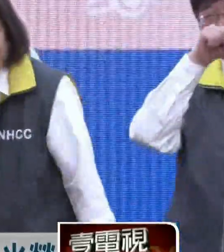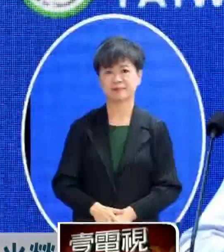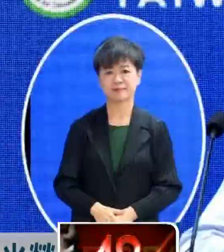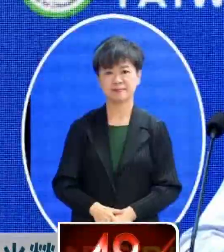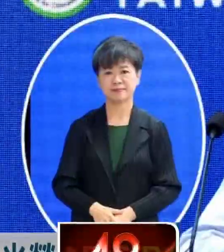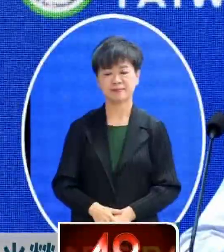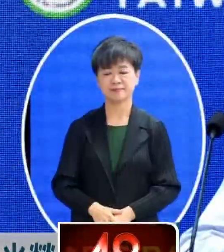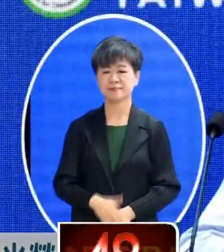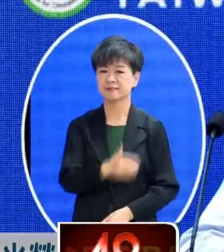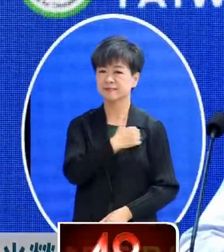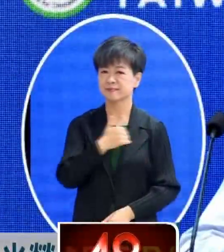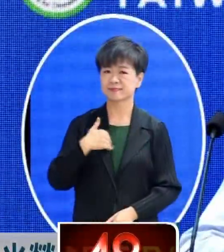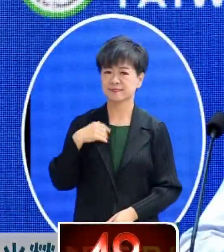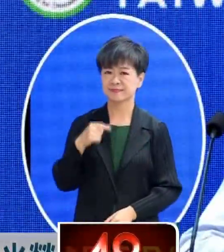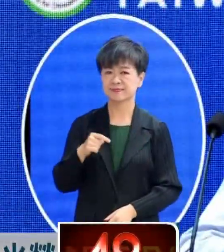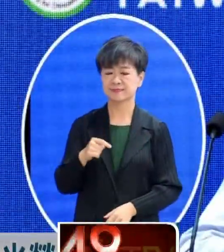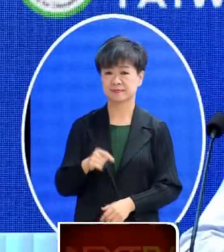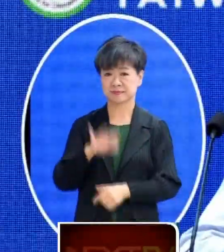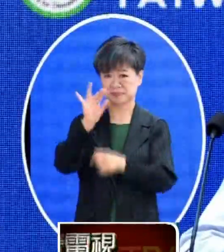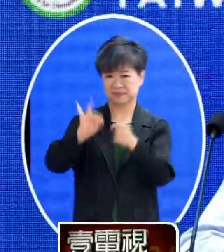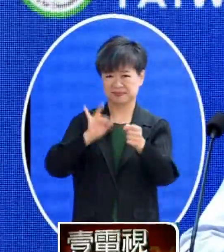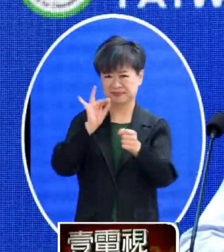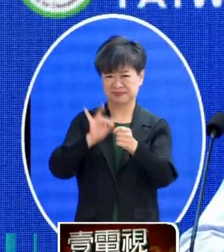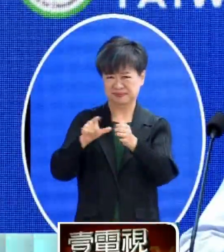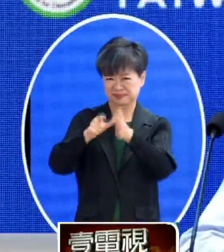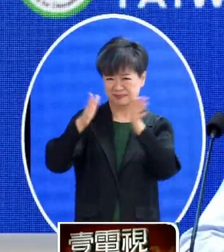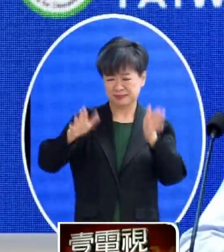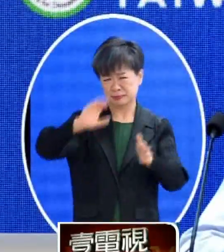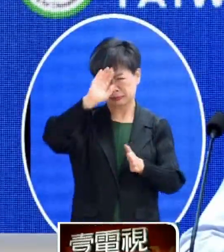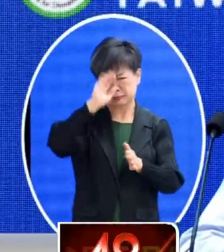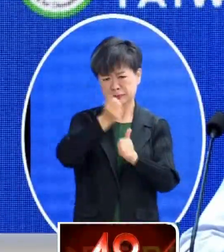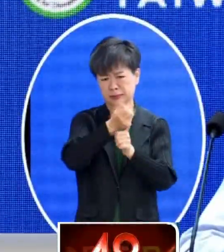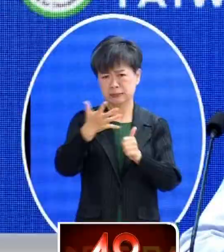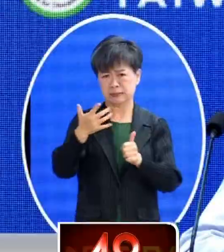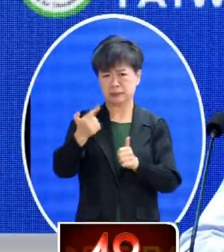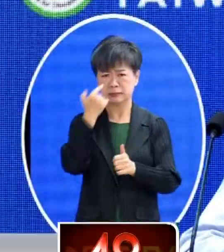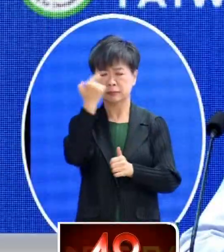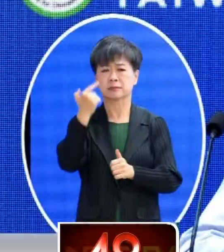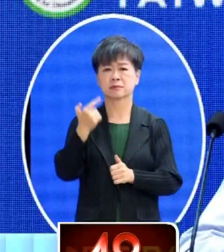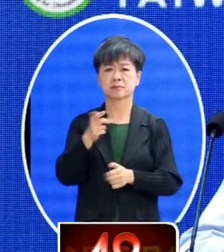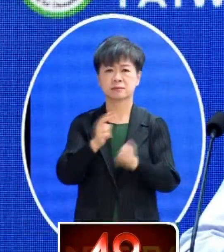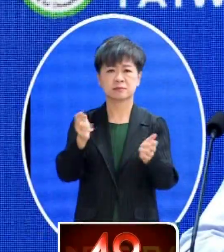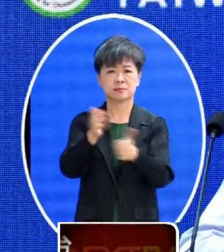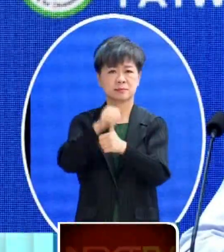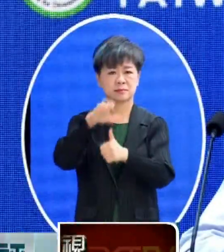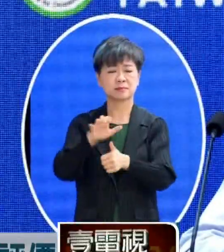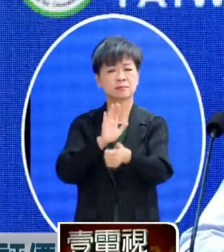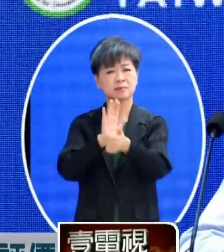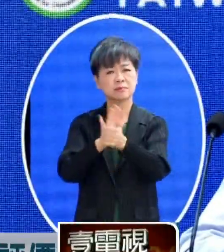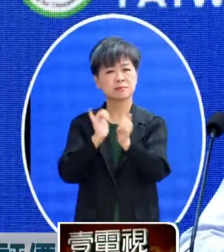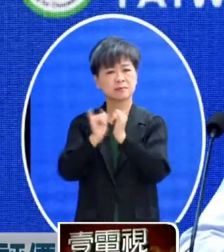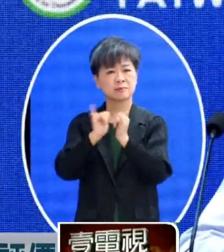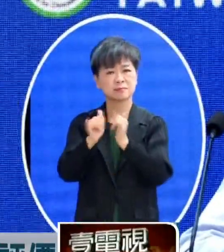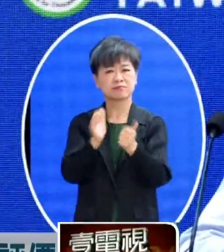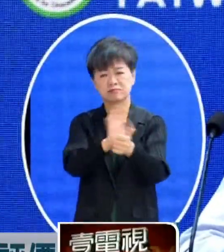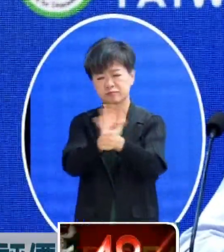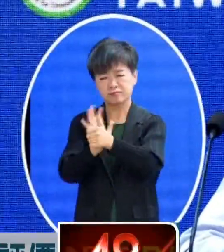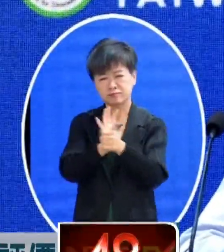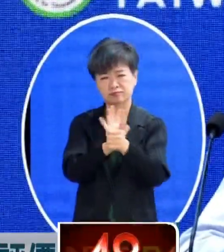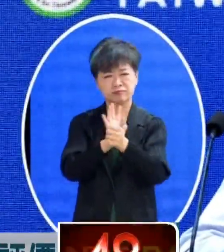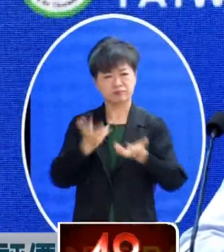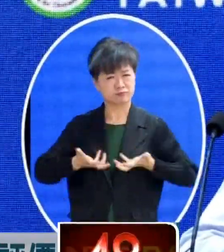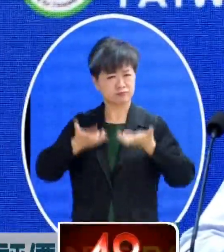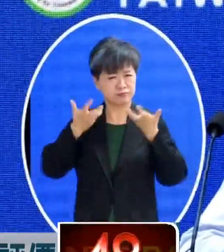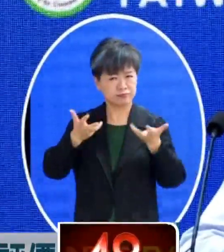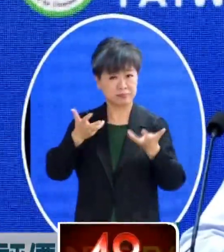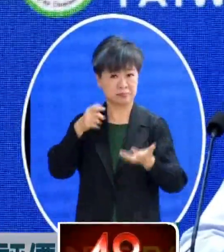荣。 能够在这个百年大疫的时候，那能够我们整个指挥中心能够替民众出来服务，我想